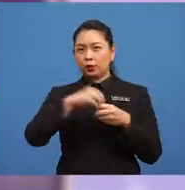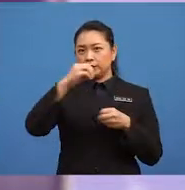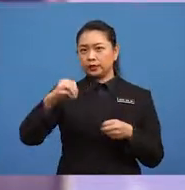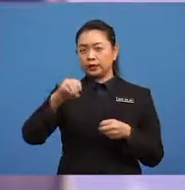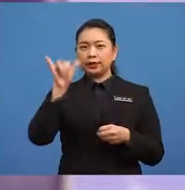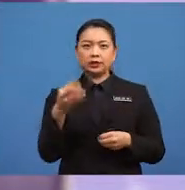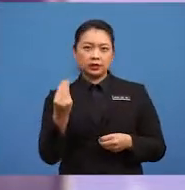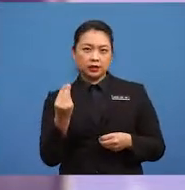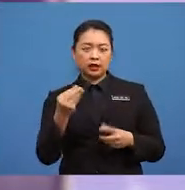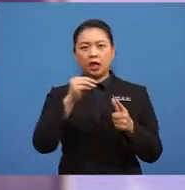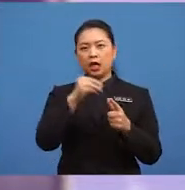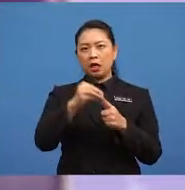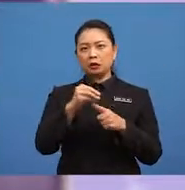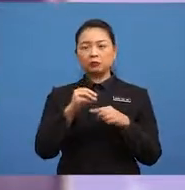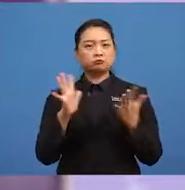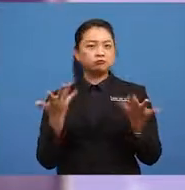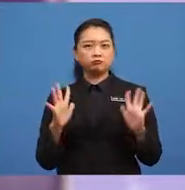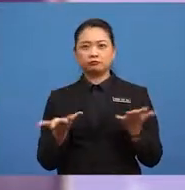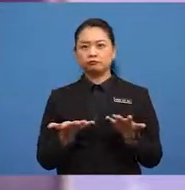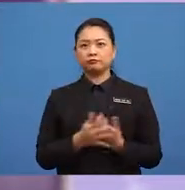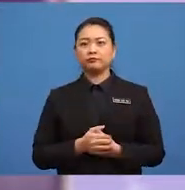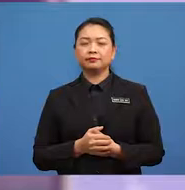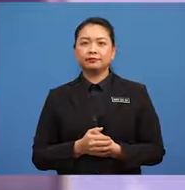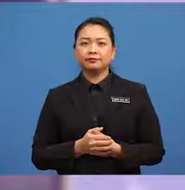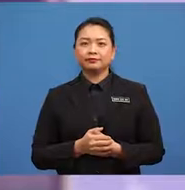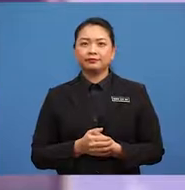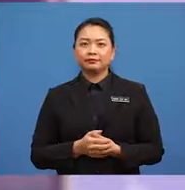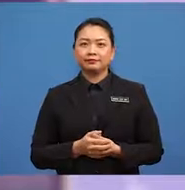yang terhad atau tanpa oksigen.